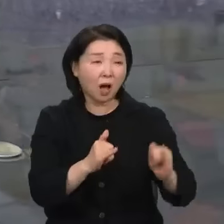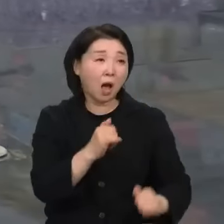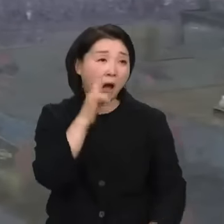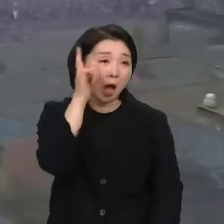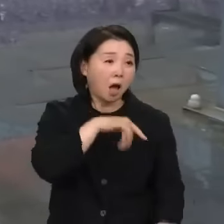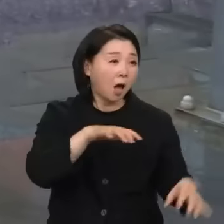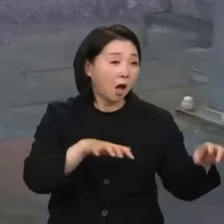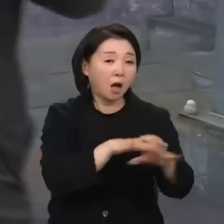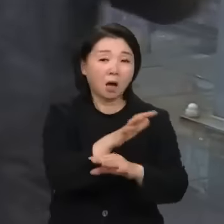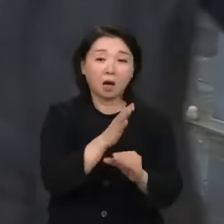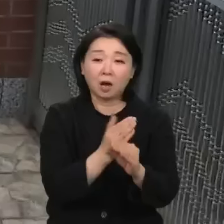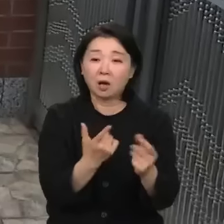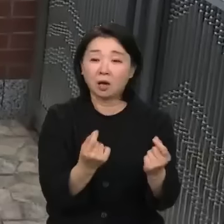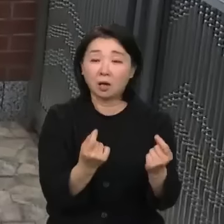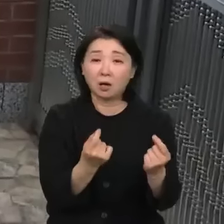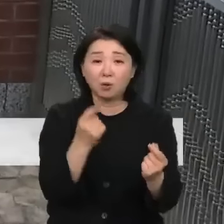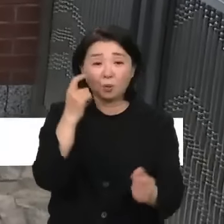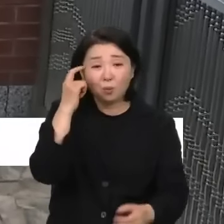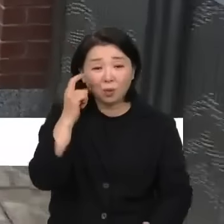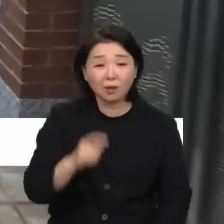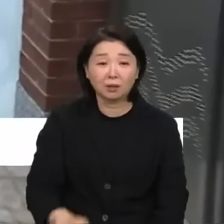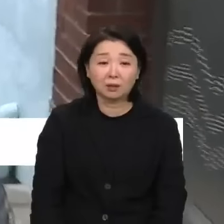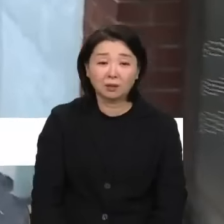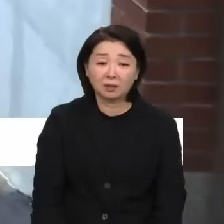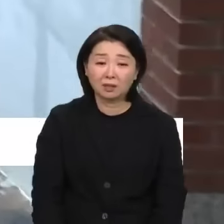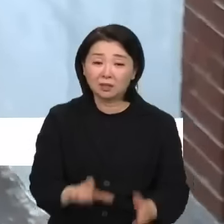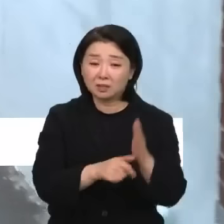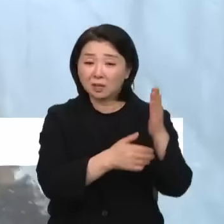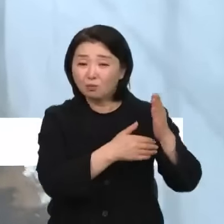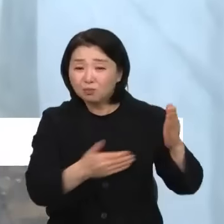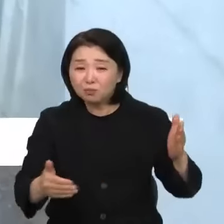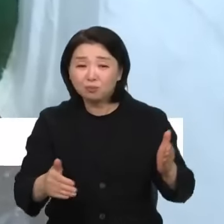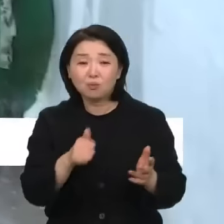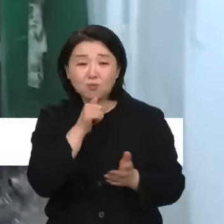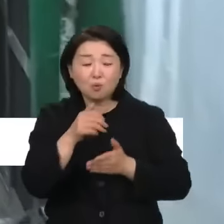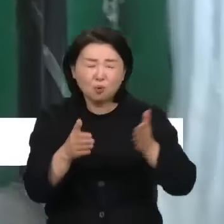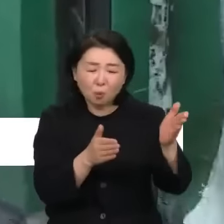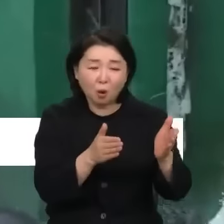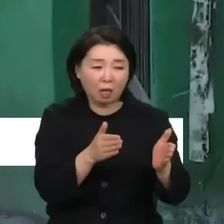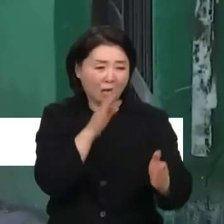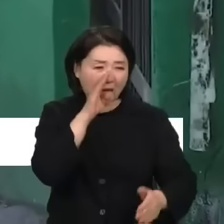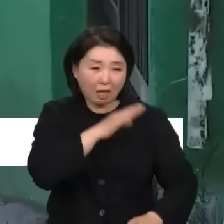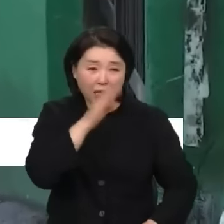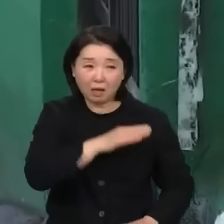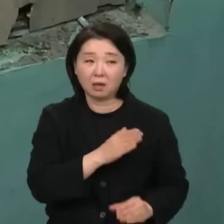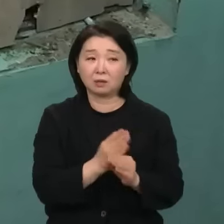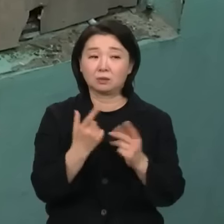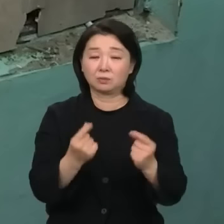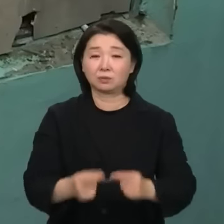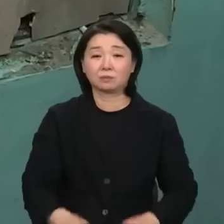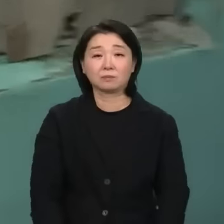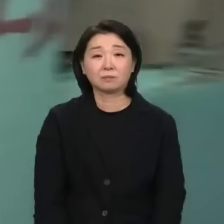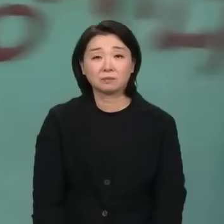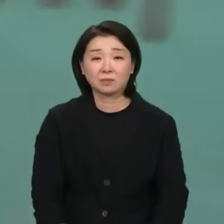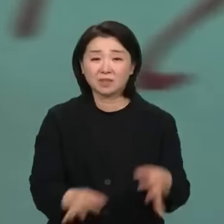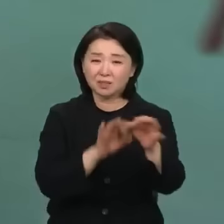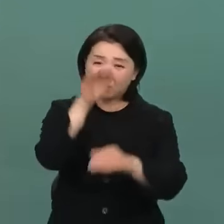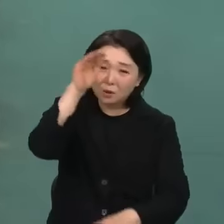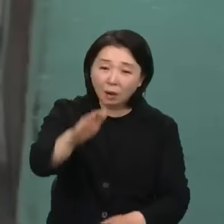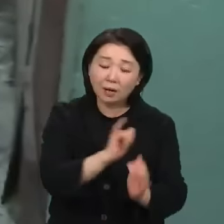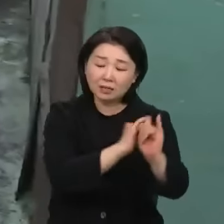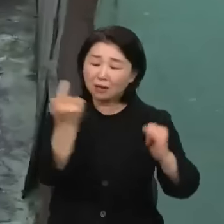했습니다. 자꾸만 가면 갈수록 이 골목이 누추해지니까. 불황에 주민이